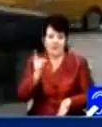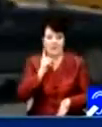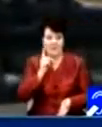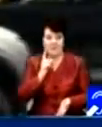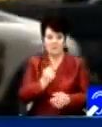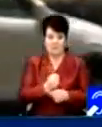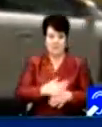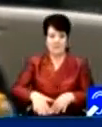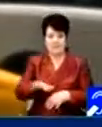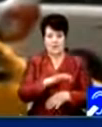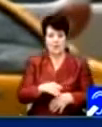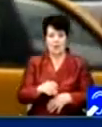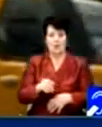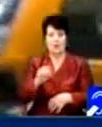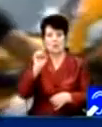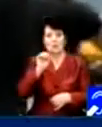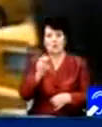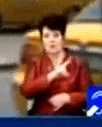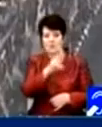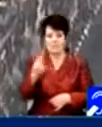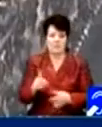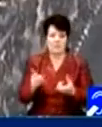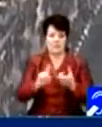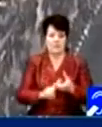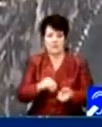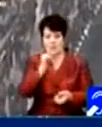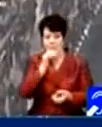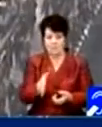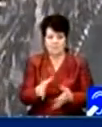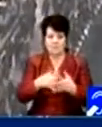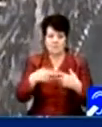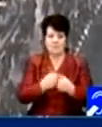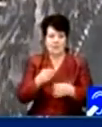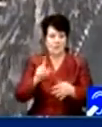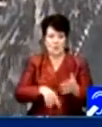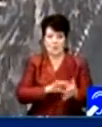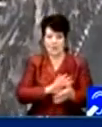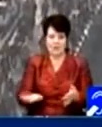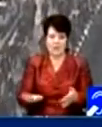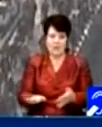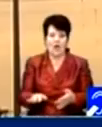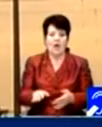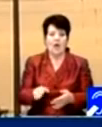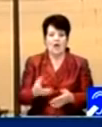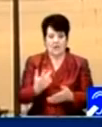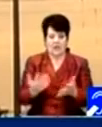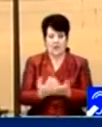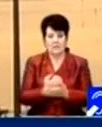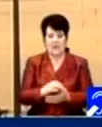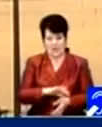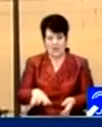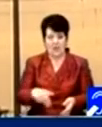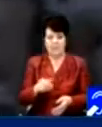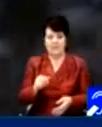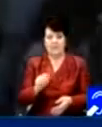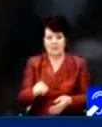pe teritoriul Turciei, astfel că nimeni nu a putut lua legătura cu el. Familia nu crede că s-ar fi putut rătăci. Se gândește chiar la răpire, deși bărbatul